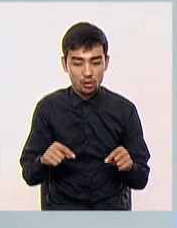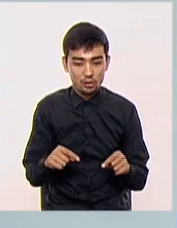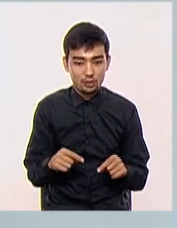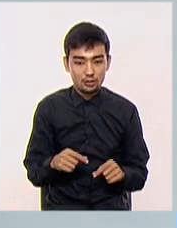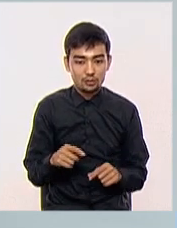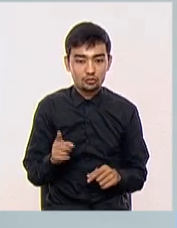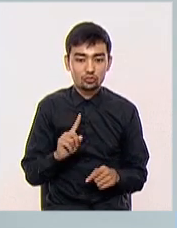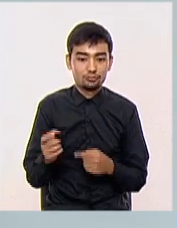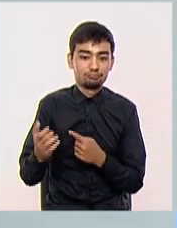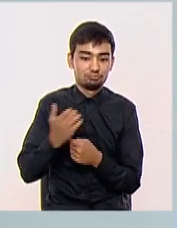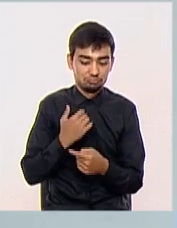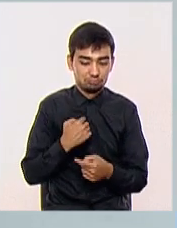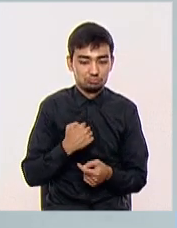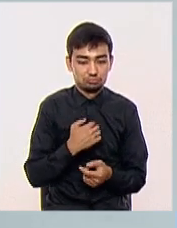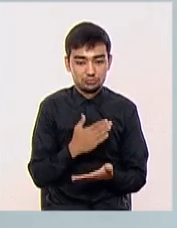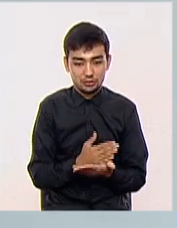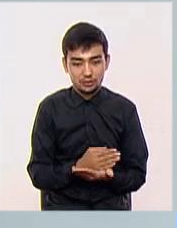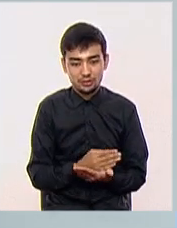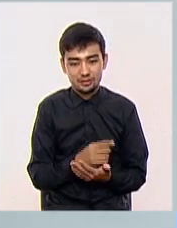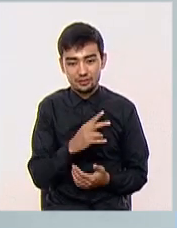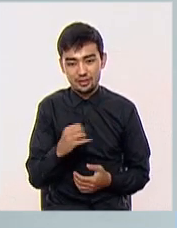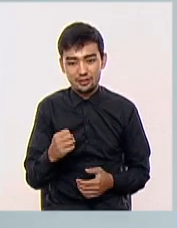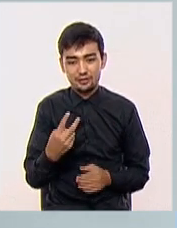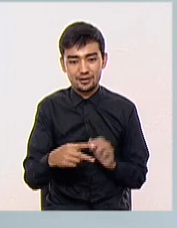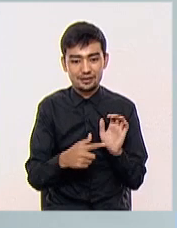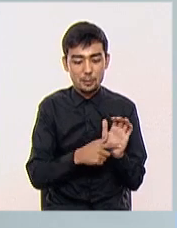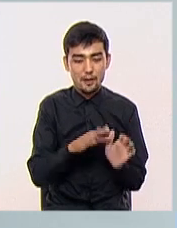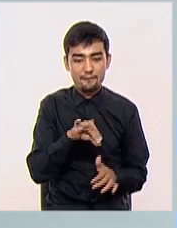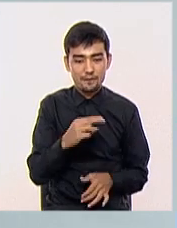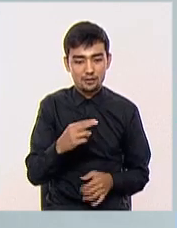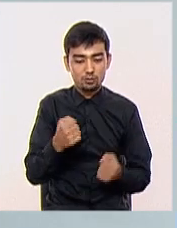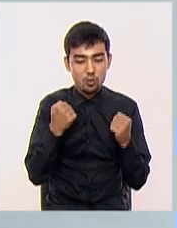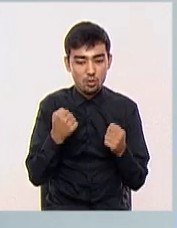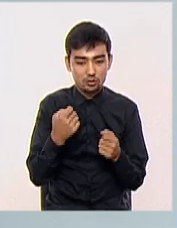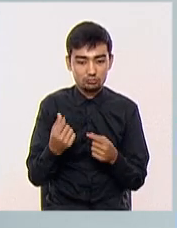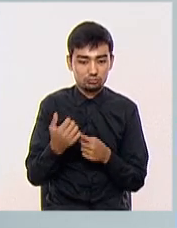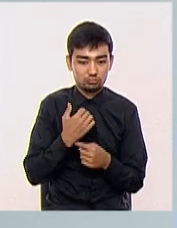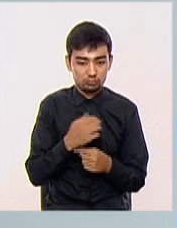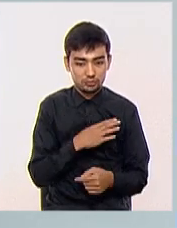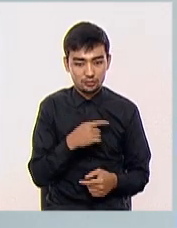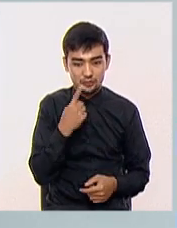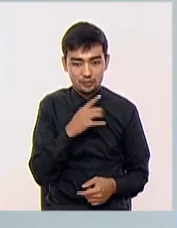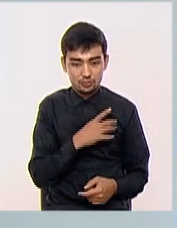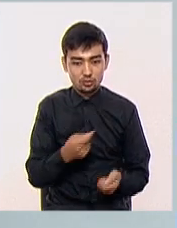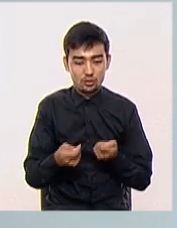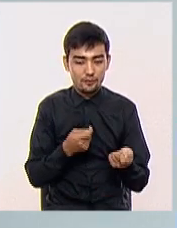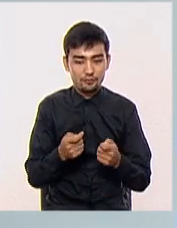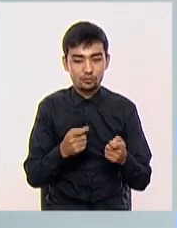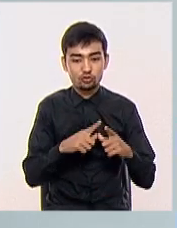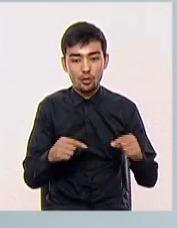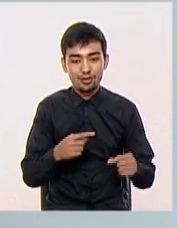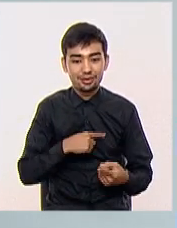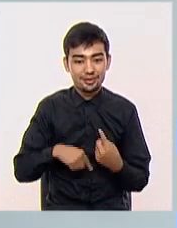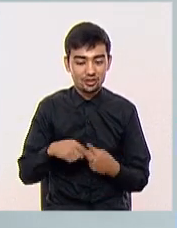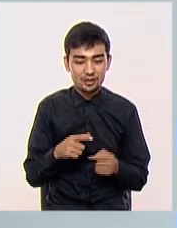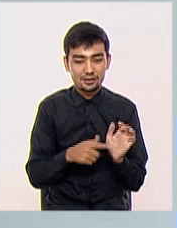нам закладывают, это на 27 видов спорта, сколько, как говорит руководитель школы нашей,